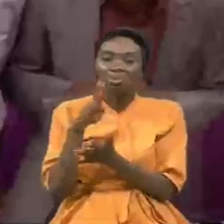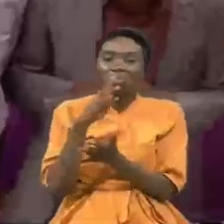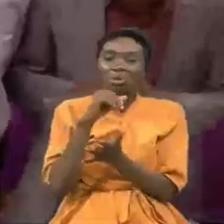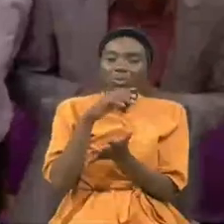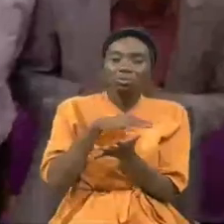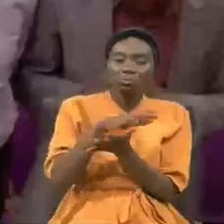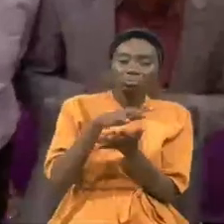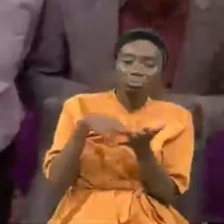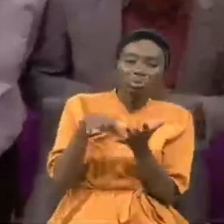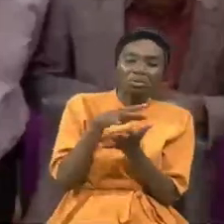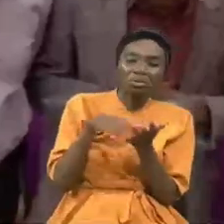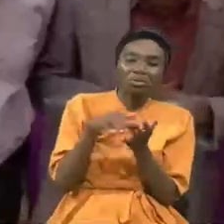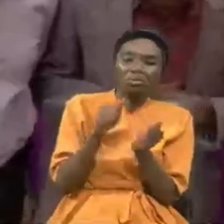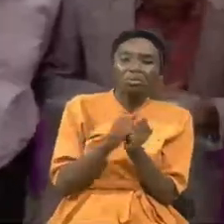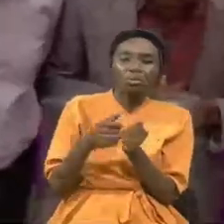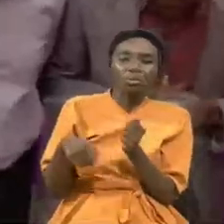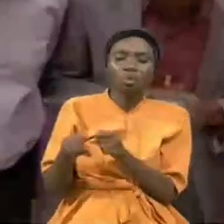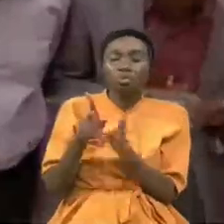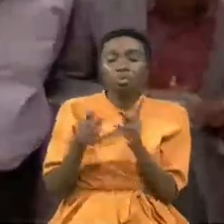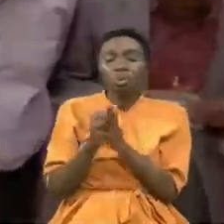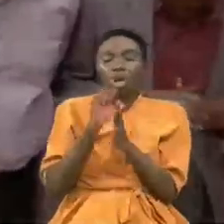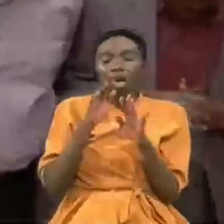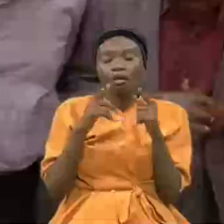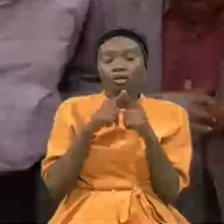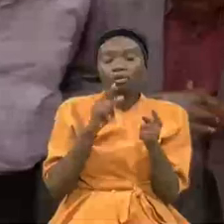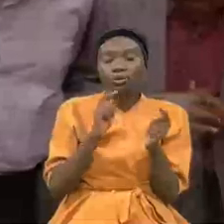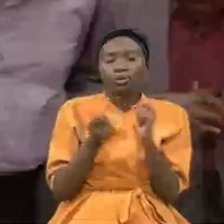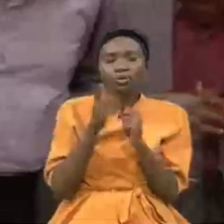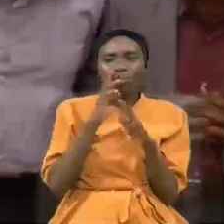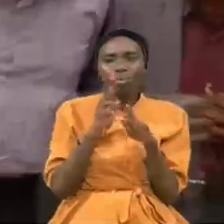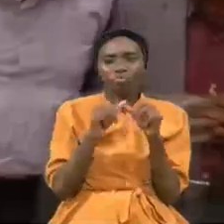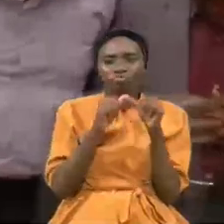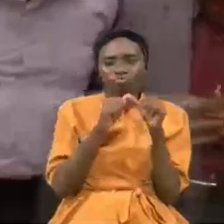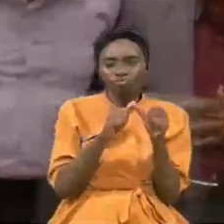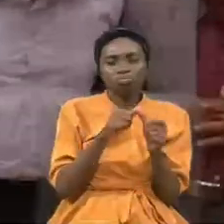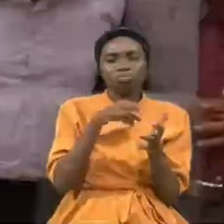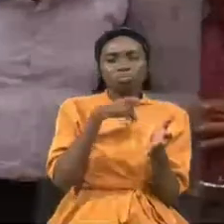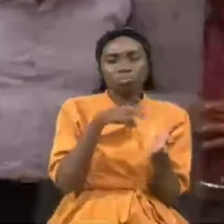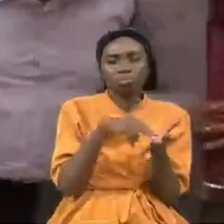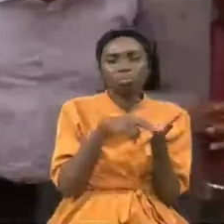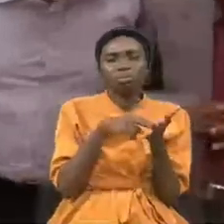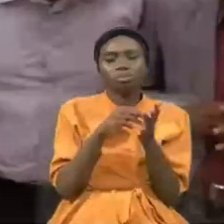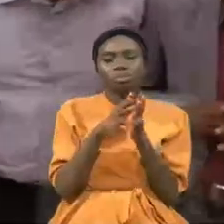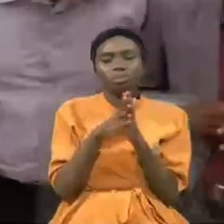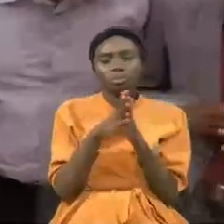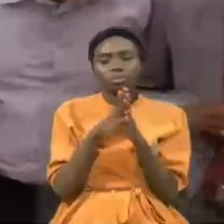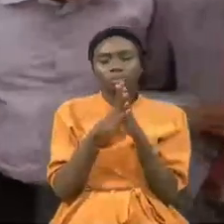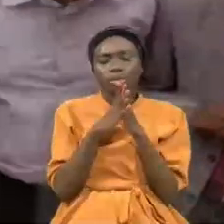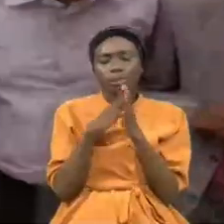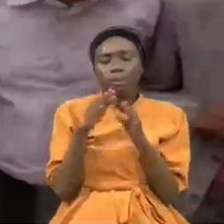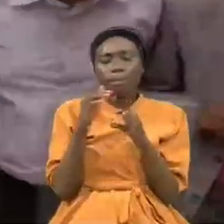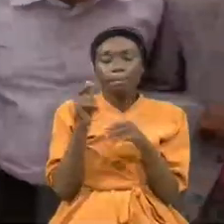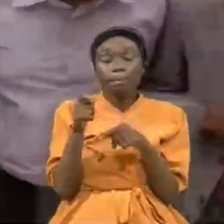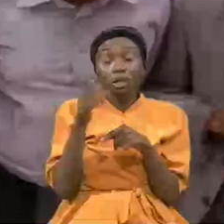Vous ne vous mêlez pas avec les personnes remuantes, mais vous êtes franche, vous êtes franc, vous êtes